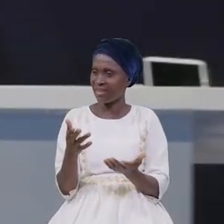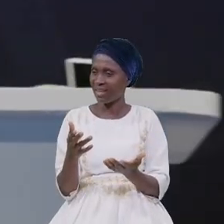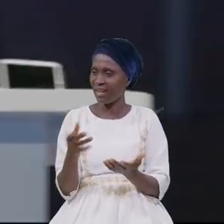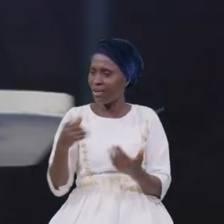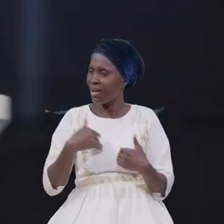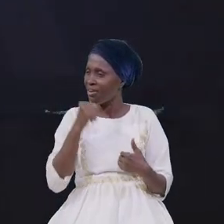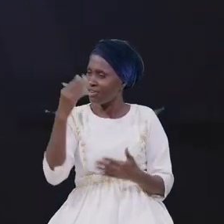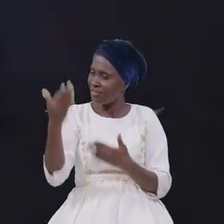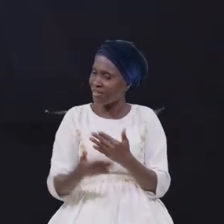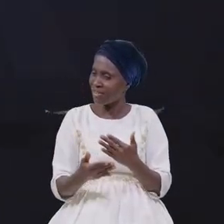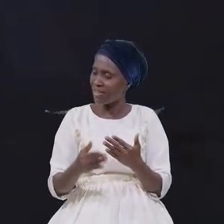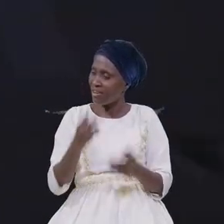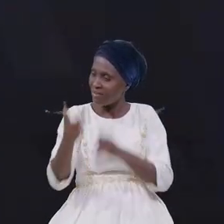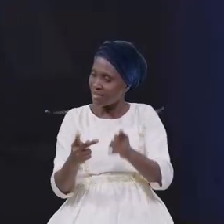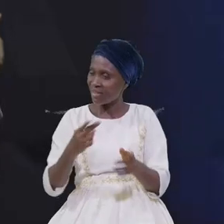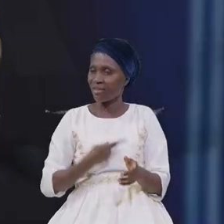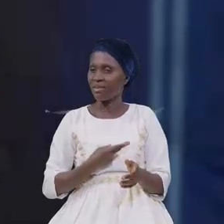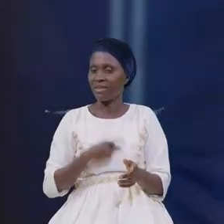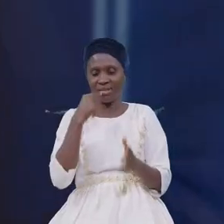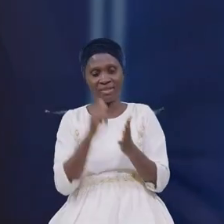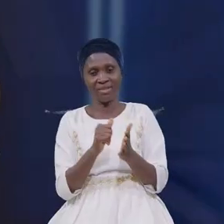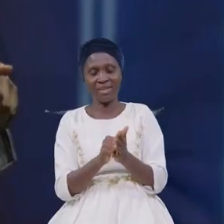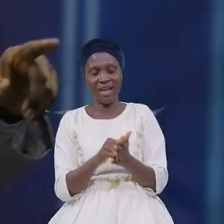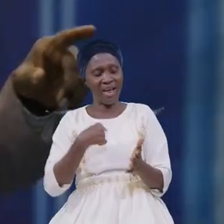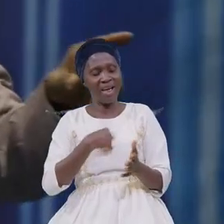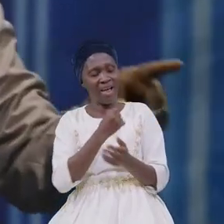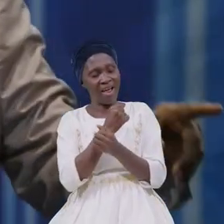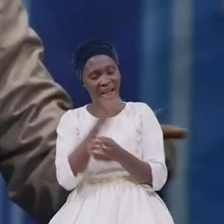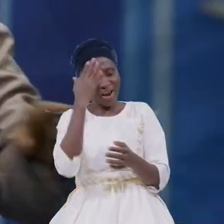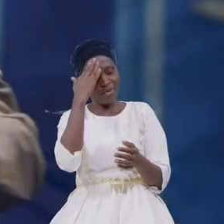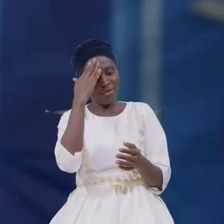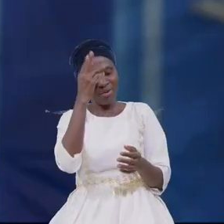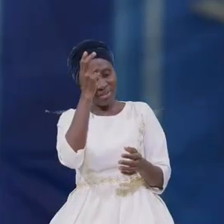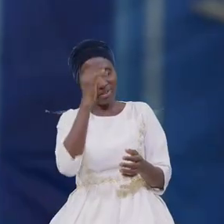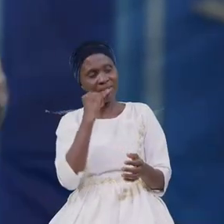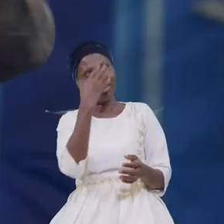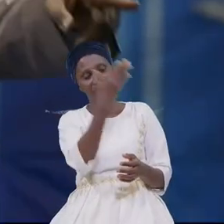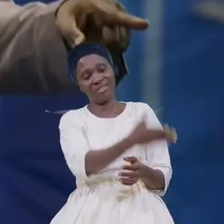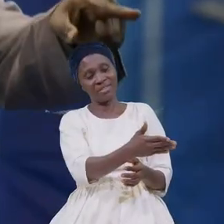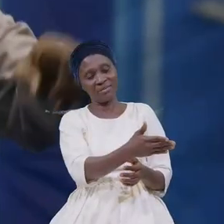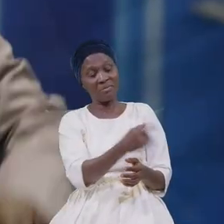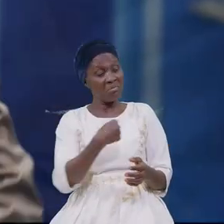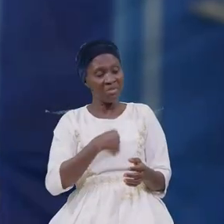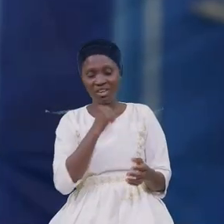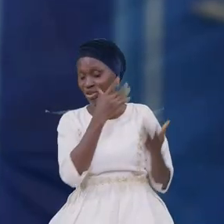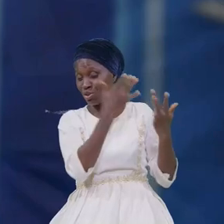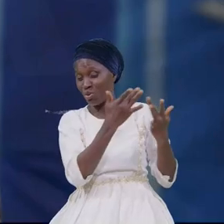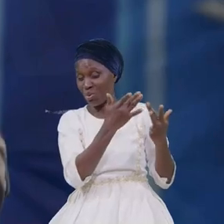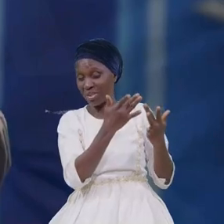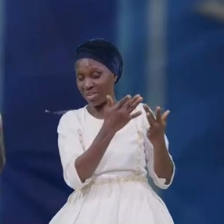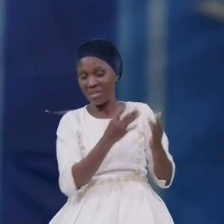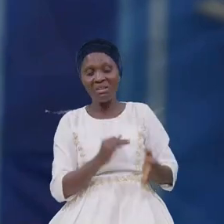Satan ne les a pas invités. Il va dire, ah, je sais que Satan est là. Je ne vais pas